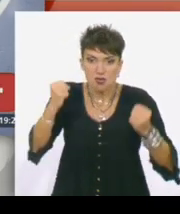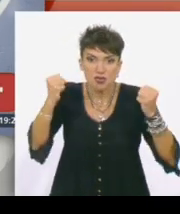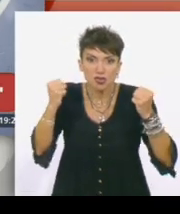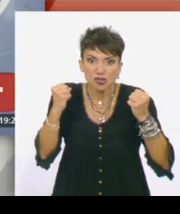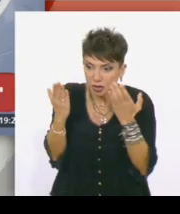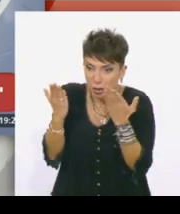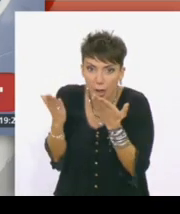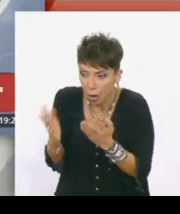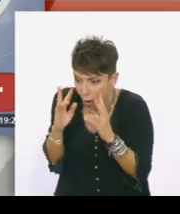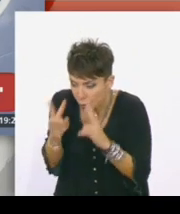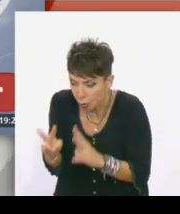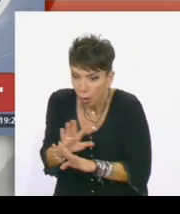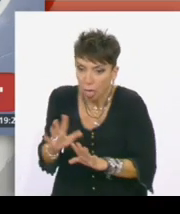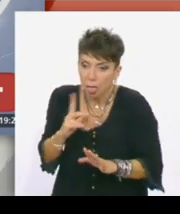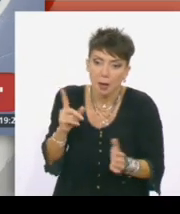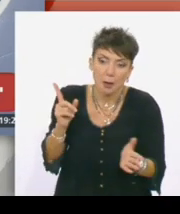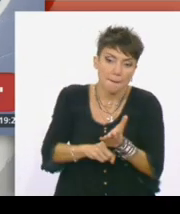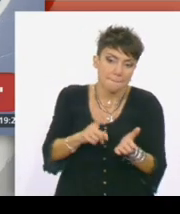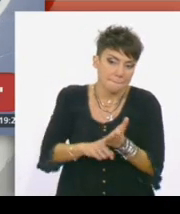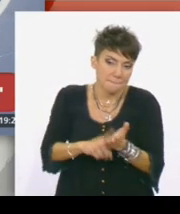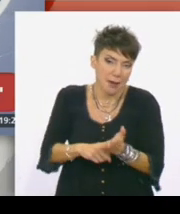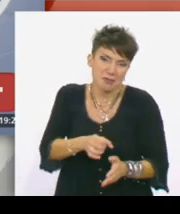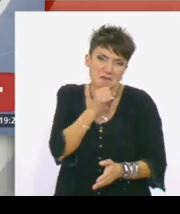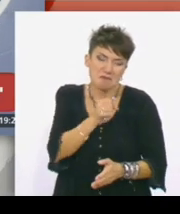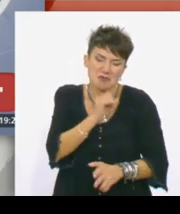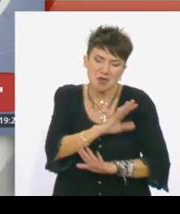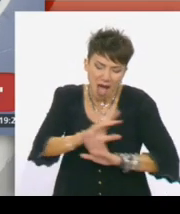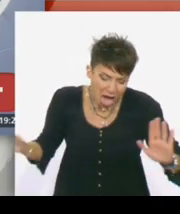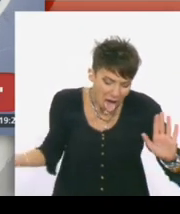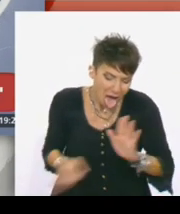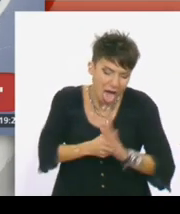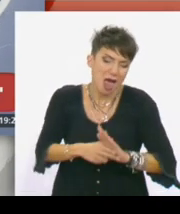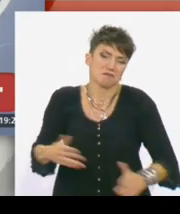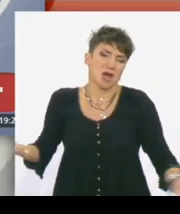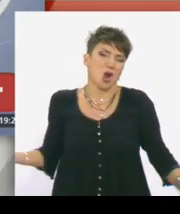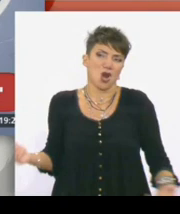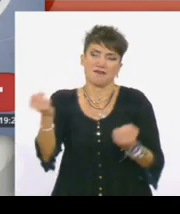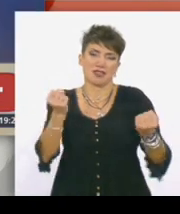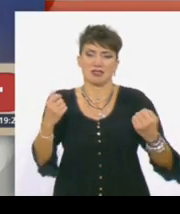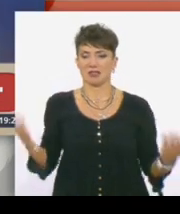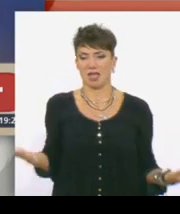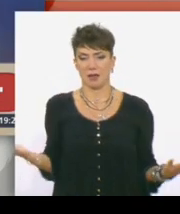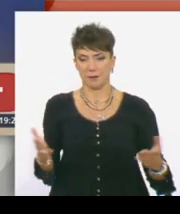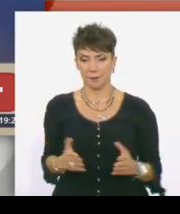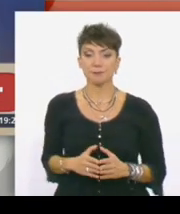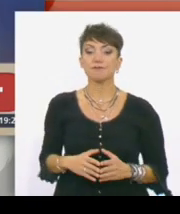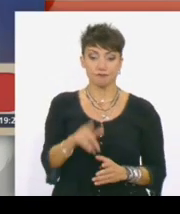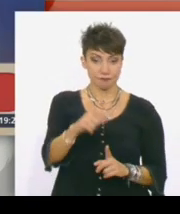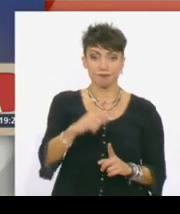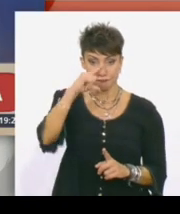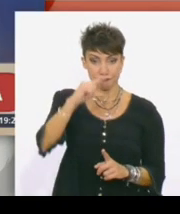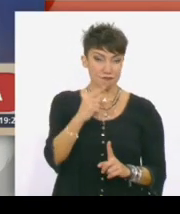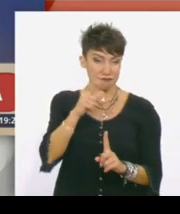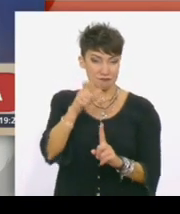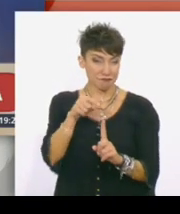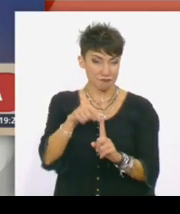αυτά τα συντρίμια, αλλά θα πρέπει επιτέλους να απαγορεύσουν σε ορισμένους ανθρώπους, ειδικά μεγάλης ηλικίας, να οδηγούν. Το μεγαλύτερο μέρος των